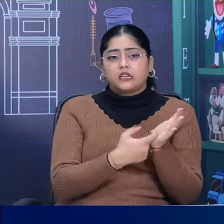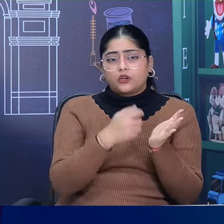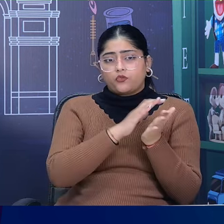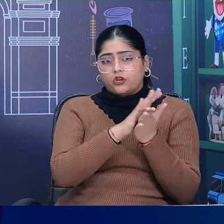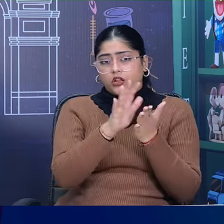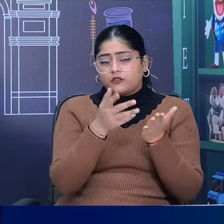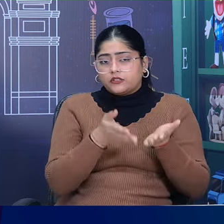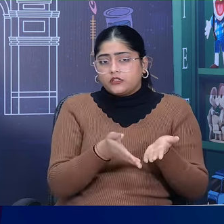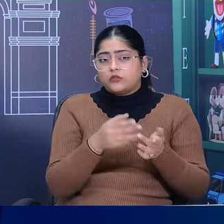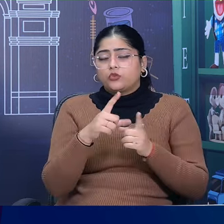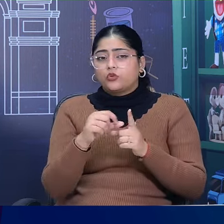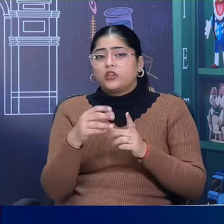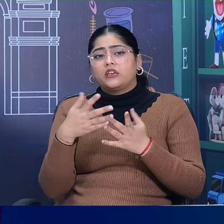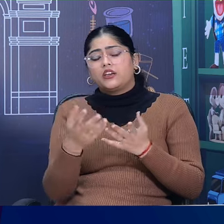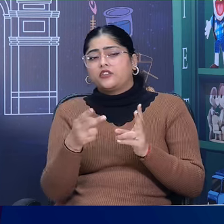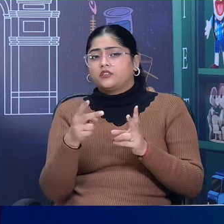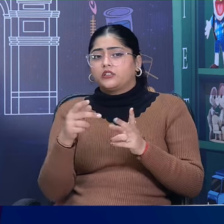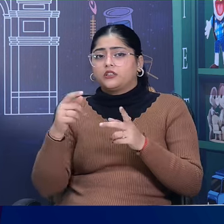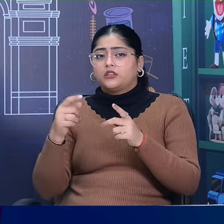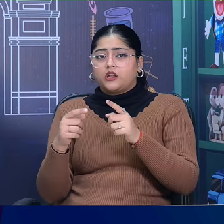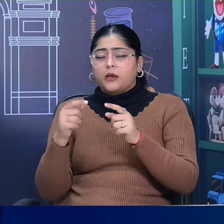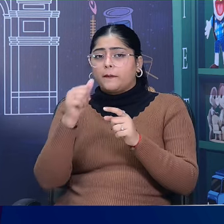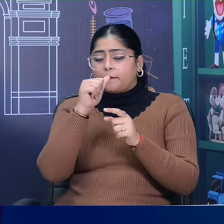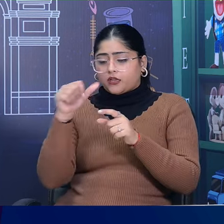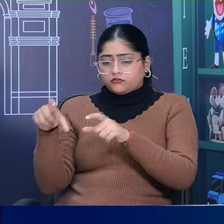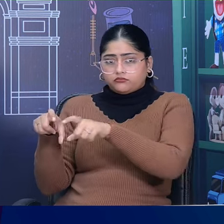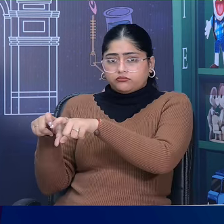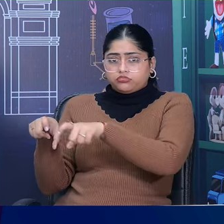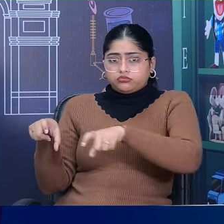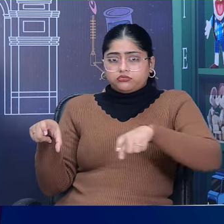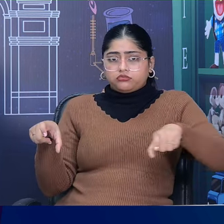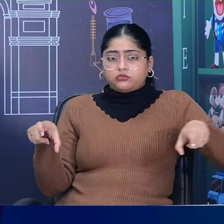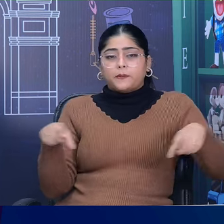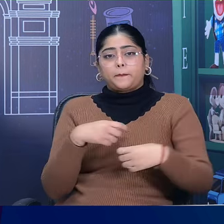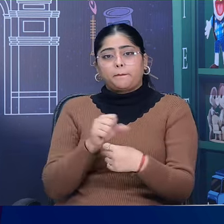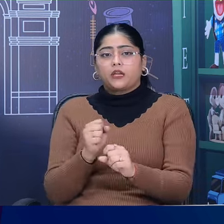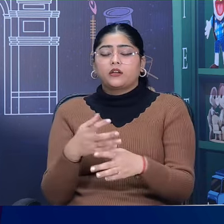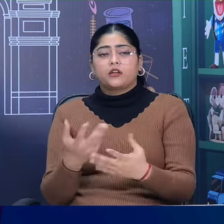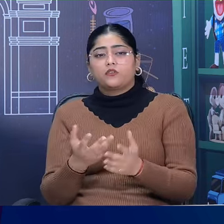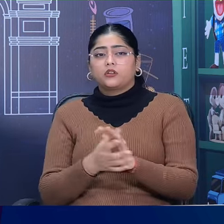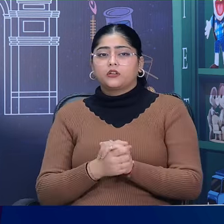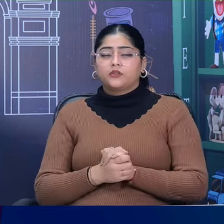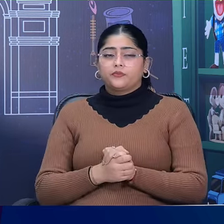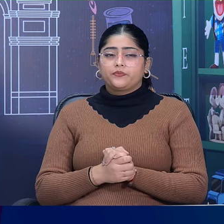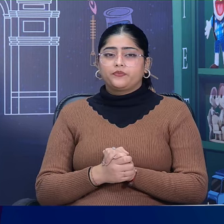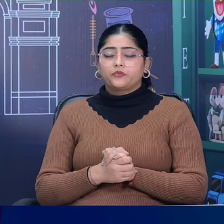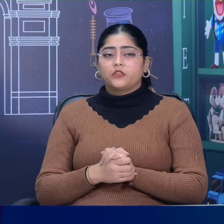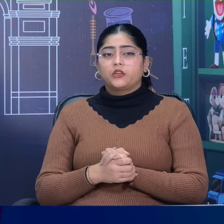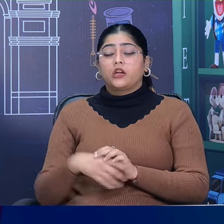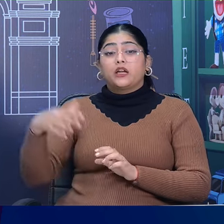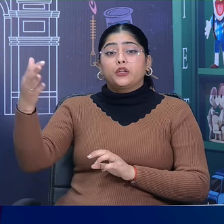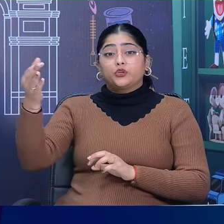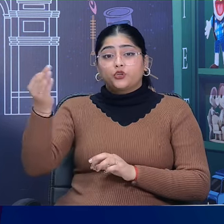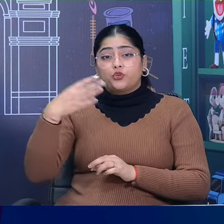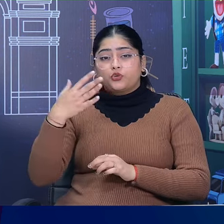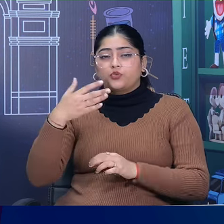ट्यूबवेल लगवा लेते हैं जो नदी से हमारी एक बड़ी ट्यूबवेल गांव में सीधा पानी लाएगी कुछ लोग कहते हैं कि ऐसा करते हैं नए को देख जो कुएं होते हैं वो नए कुए खुदवा